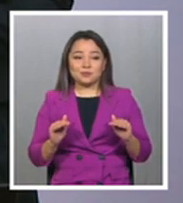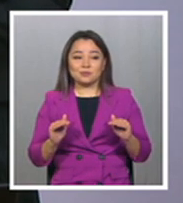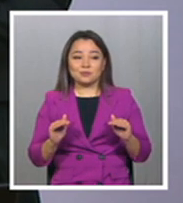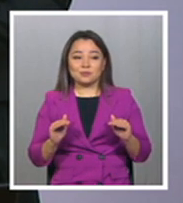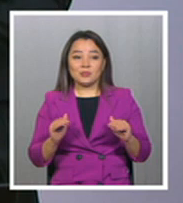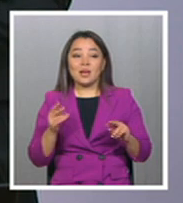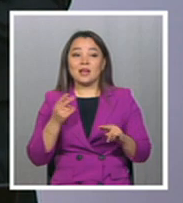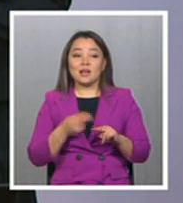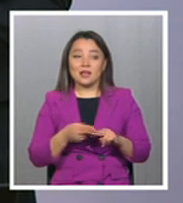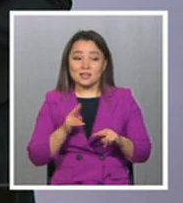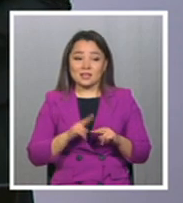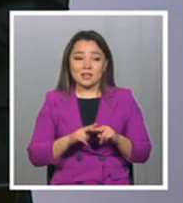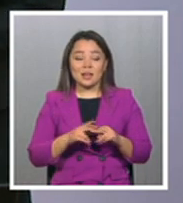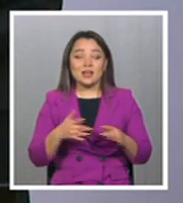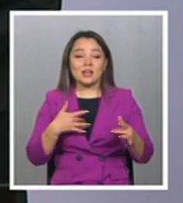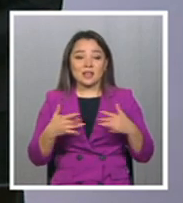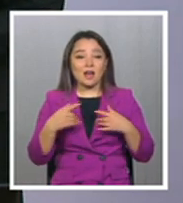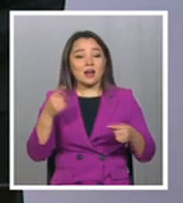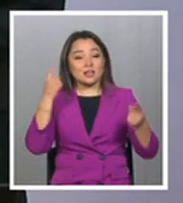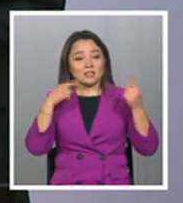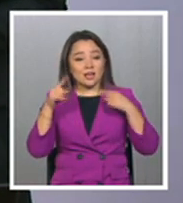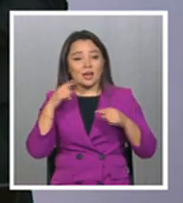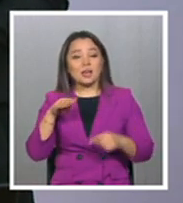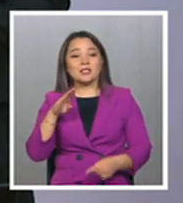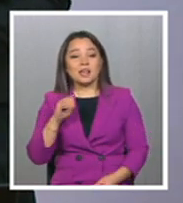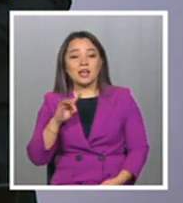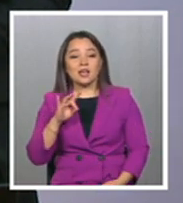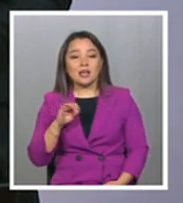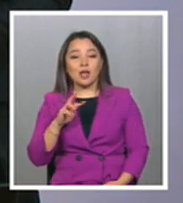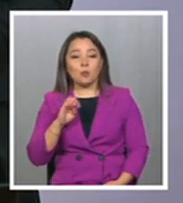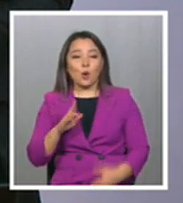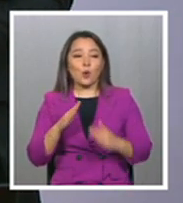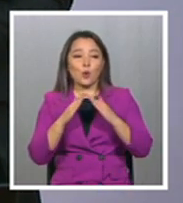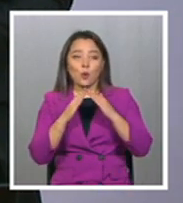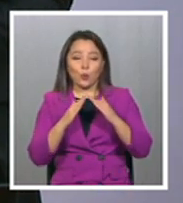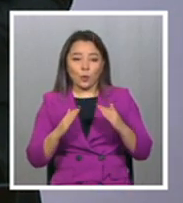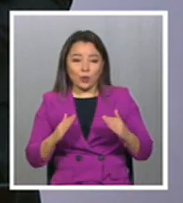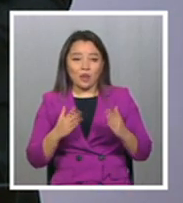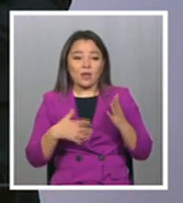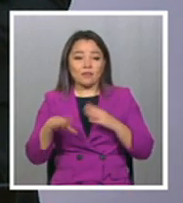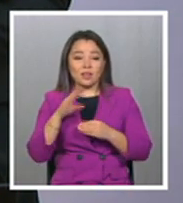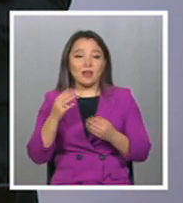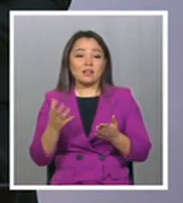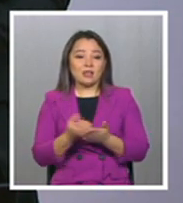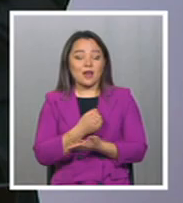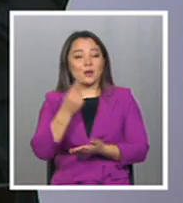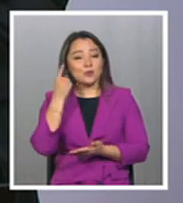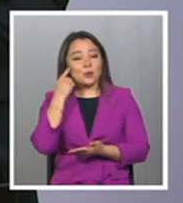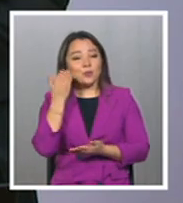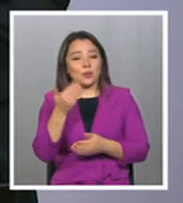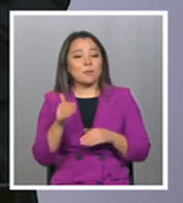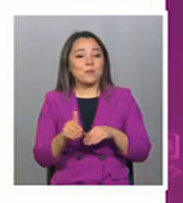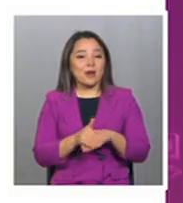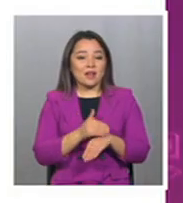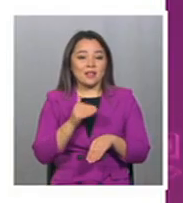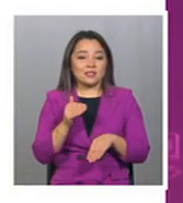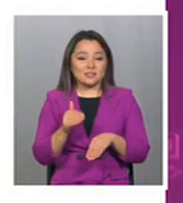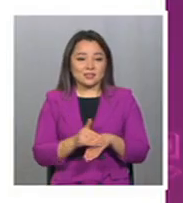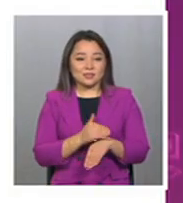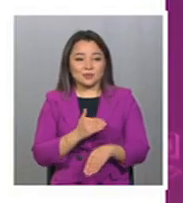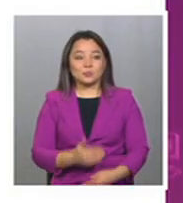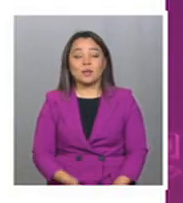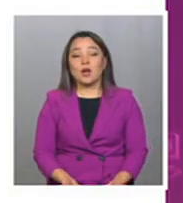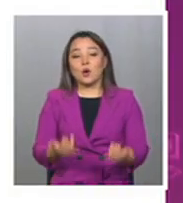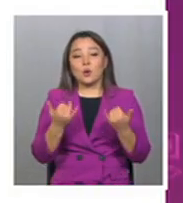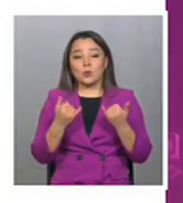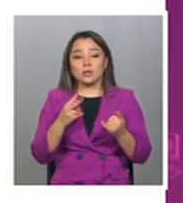А это герои сказки «Теремок». Я думаю, вы все догадались об этом. Молодцы! Сегодня